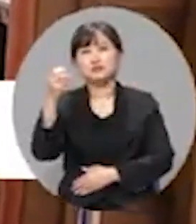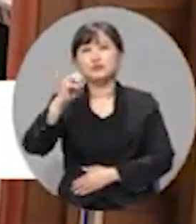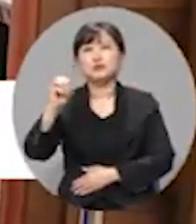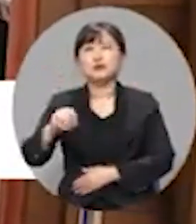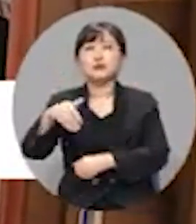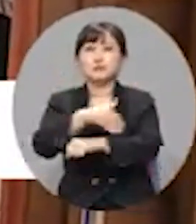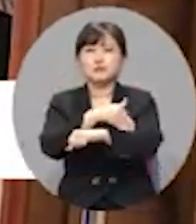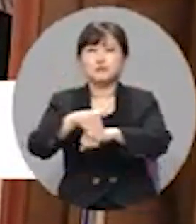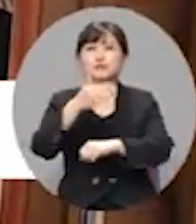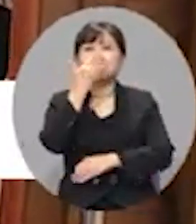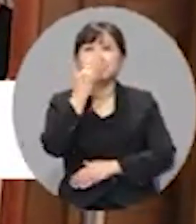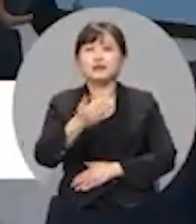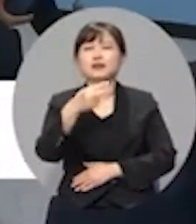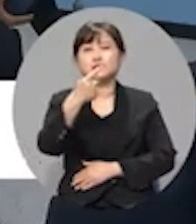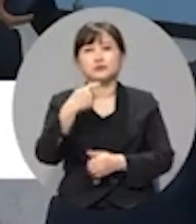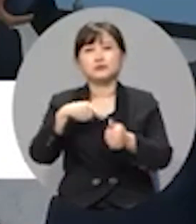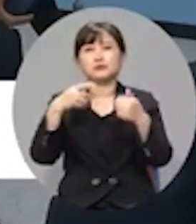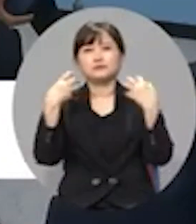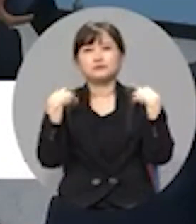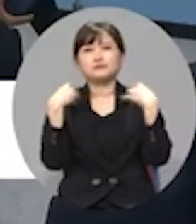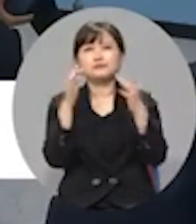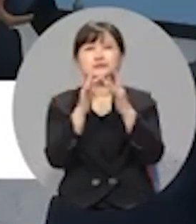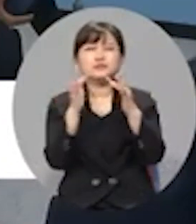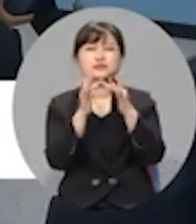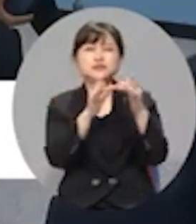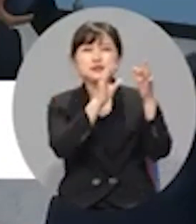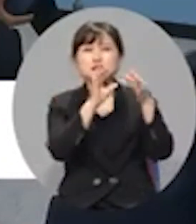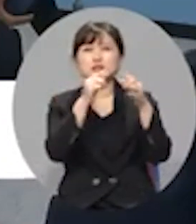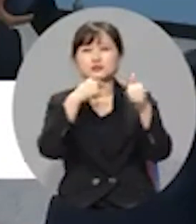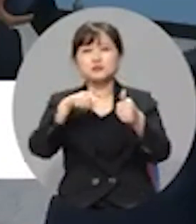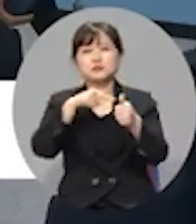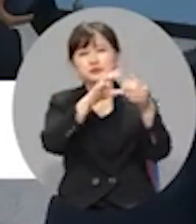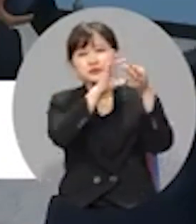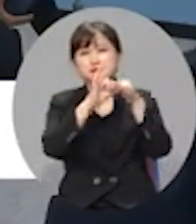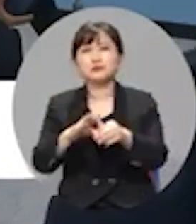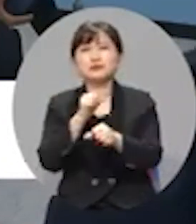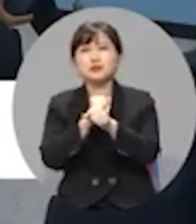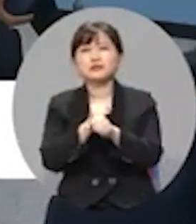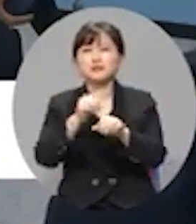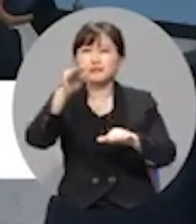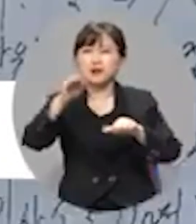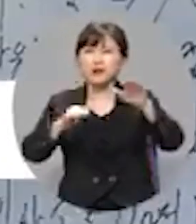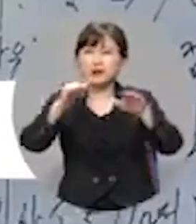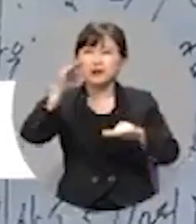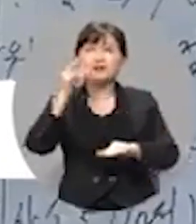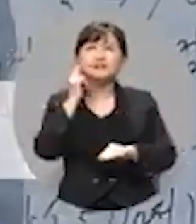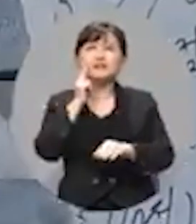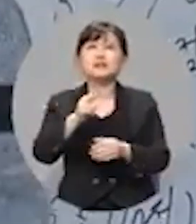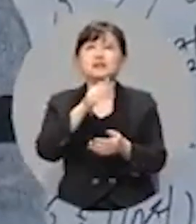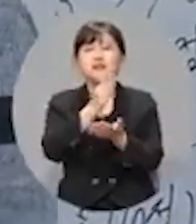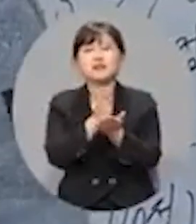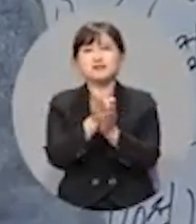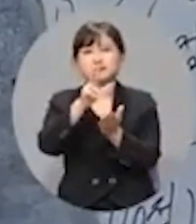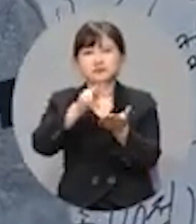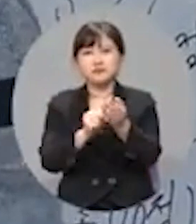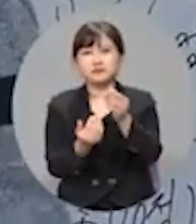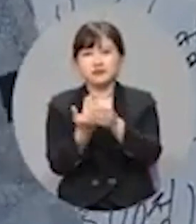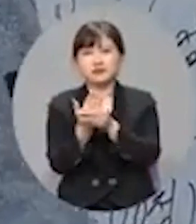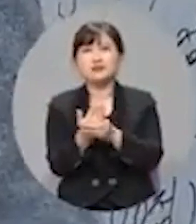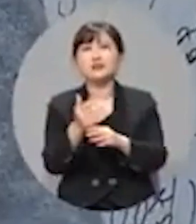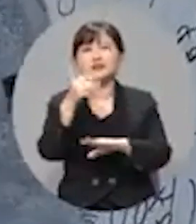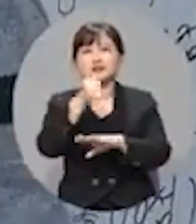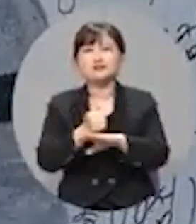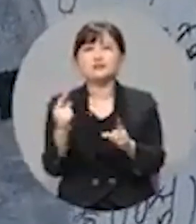하게 됩니다 도교육청은 원격 수업 장기화로 탁스 벽 차나 돌봄 등 문제가 심화될 이같이 결정했다고